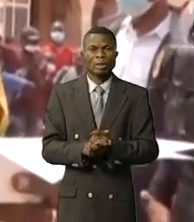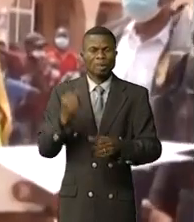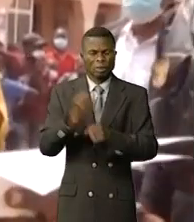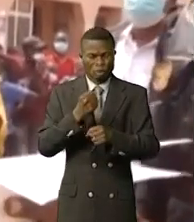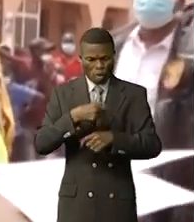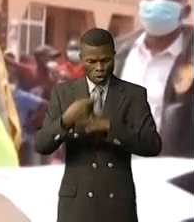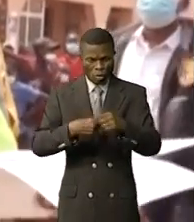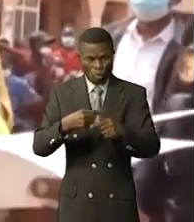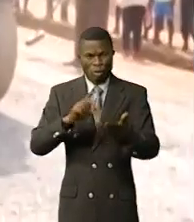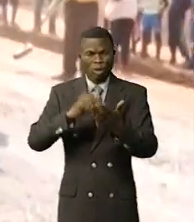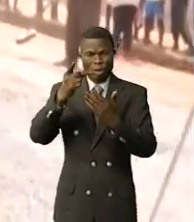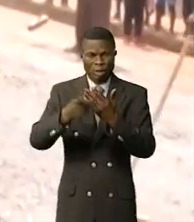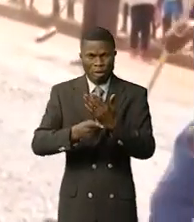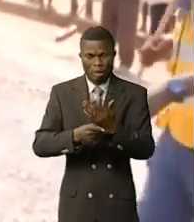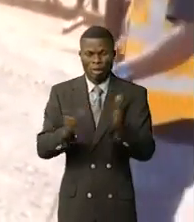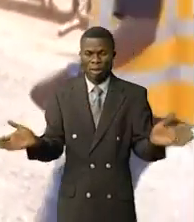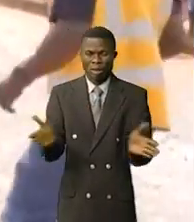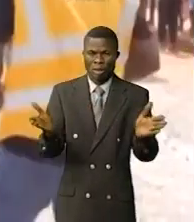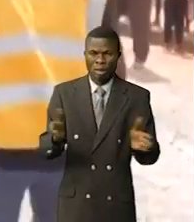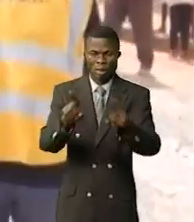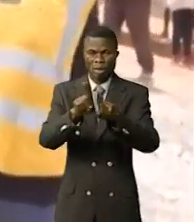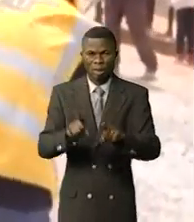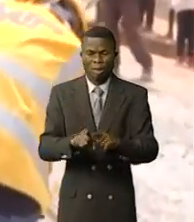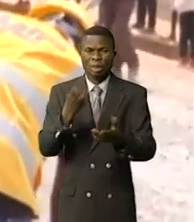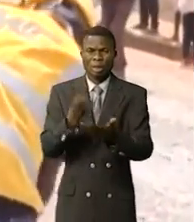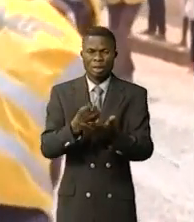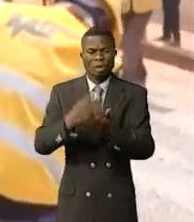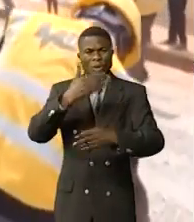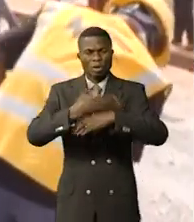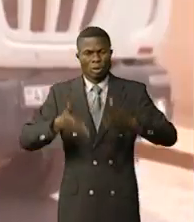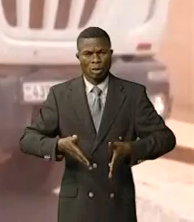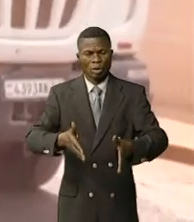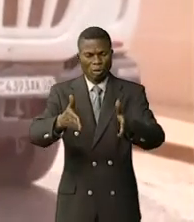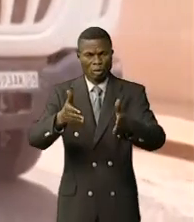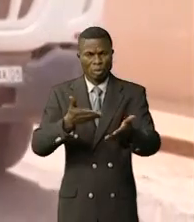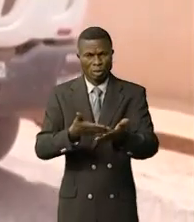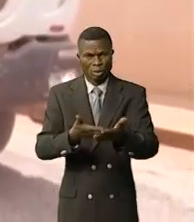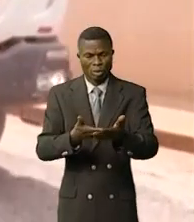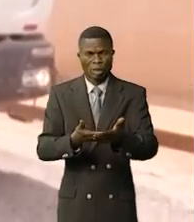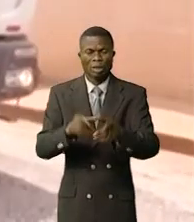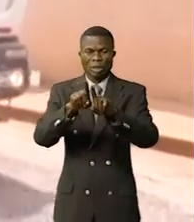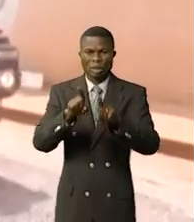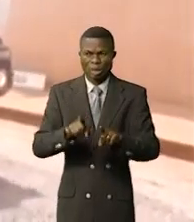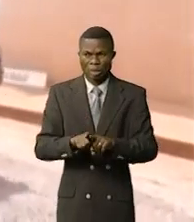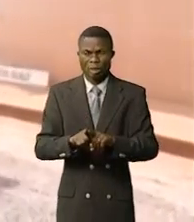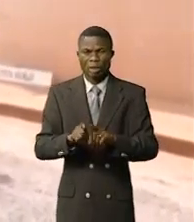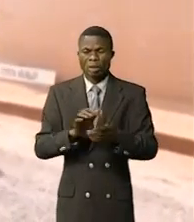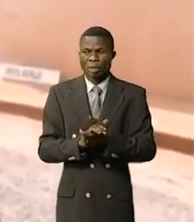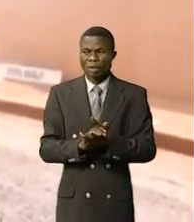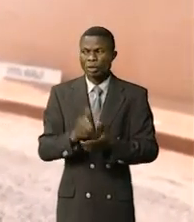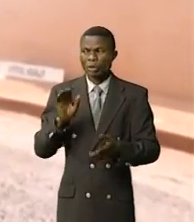sont à placer dans le cadre du renforcement et de modernisation des infrastructures routières. les avenues Kimbangu,